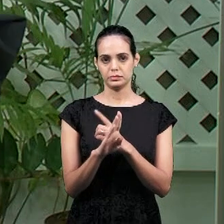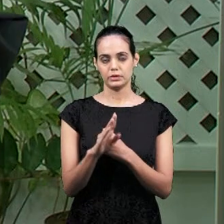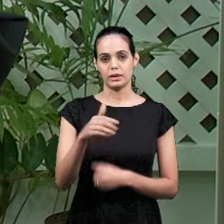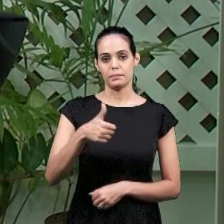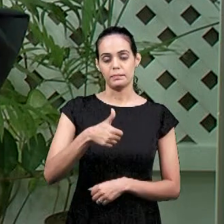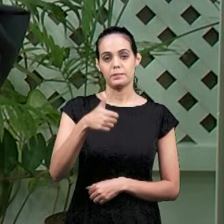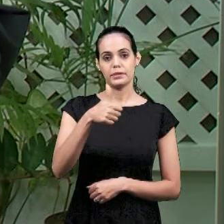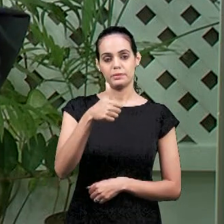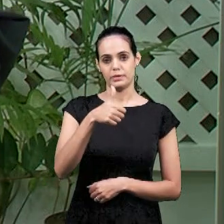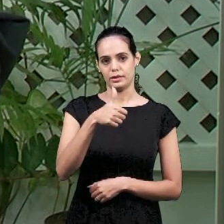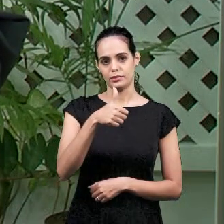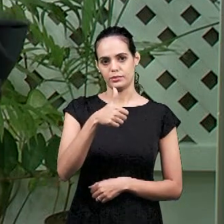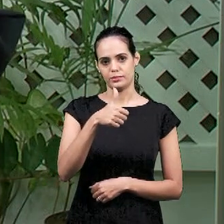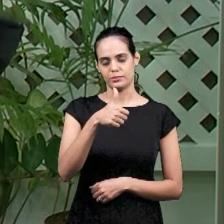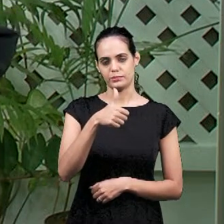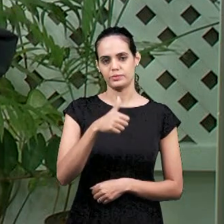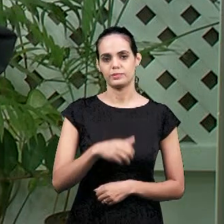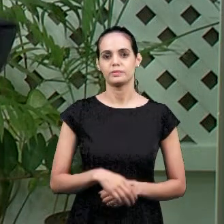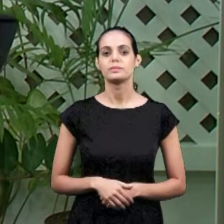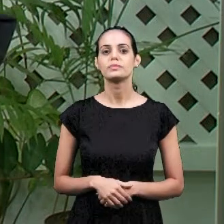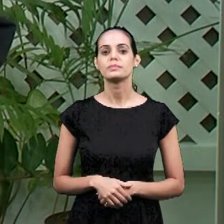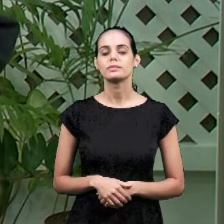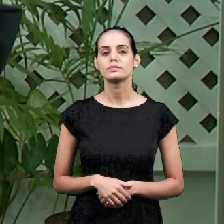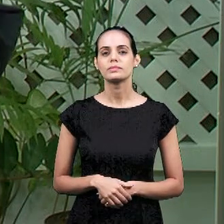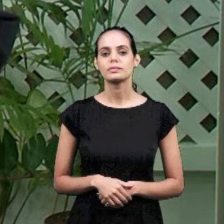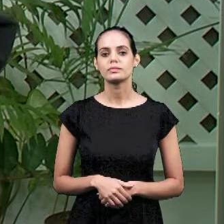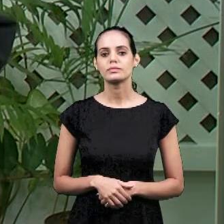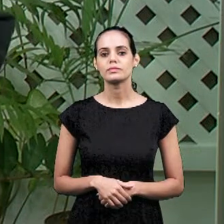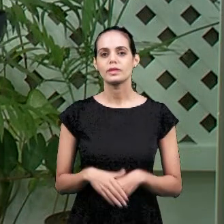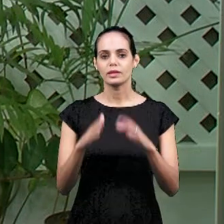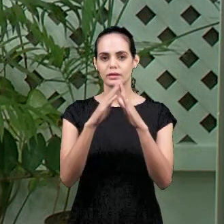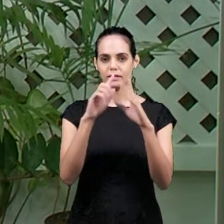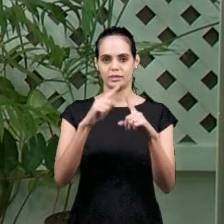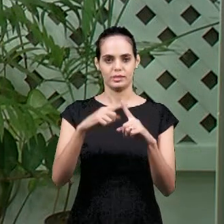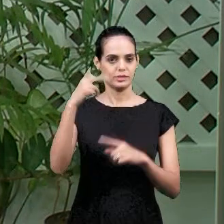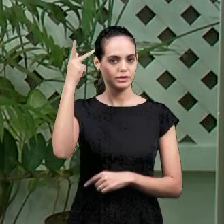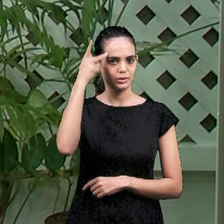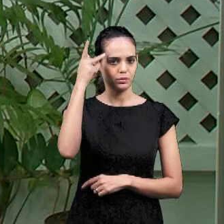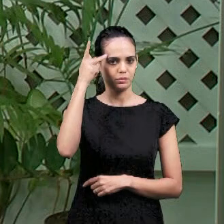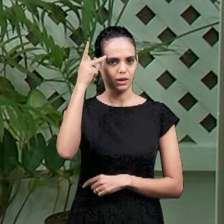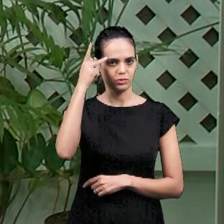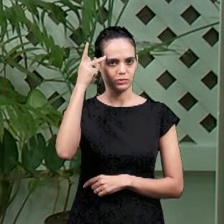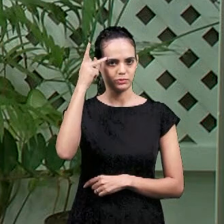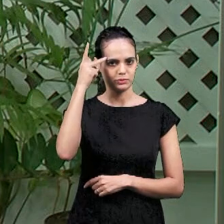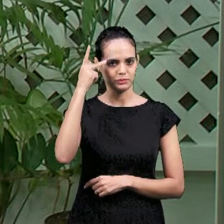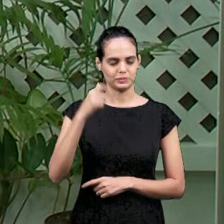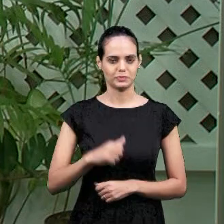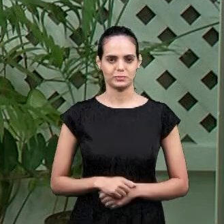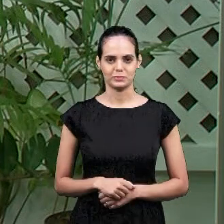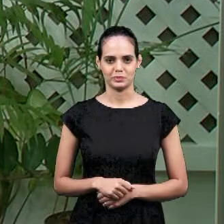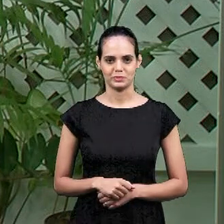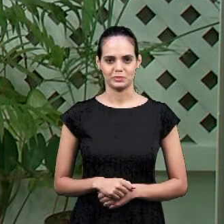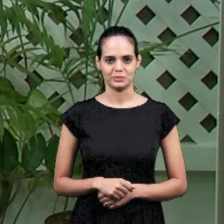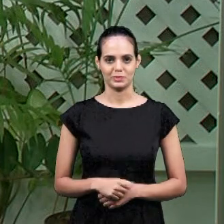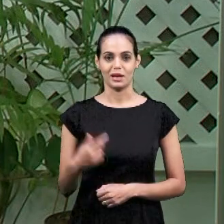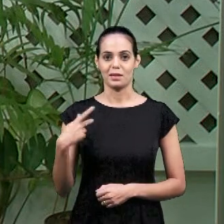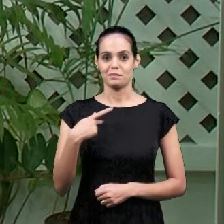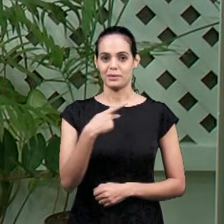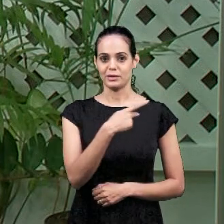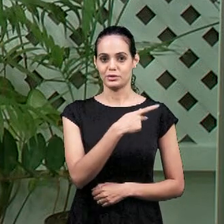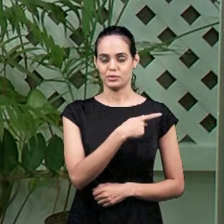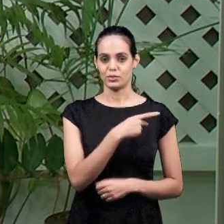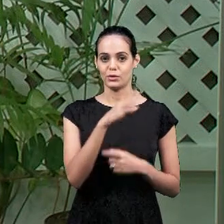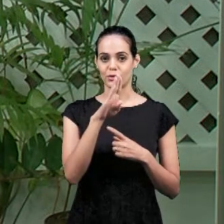elles, l'école biblique dominicale. Tout d'abord, il y a l'église d'Itaquera de São Paulo,